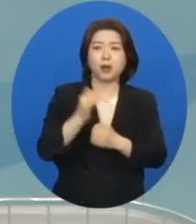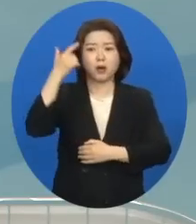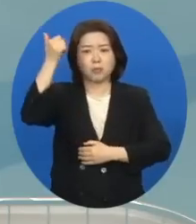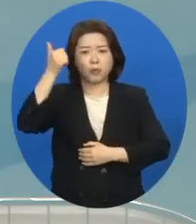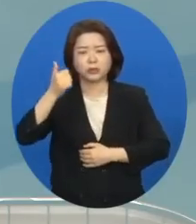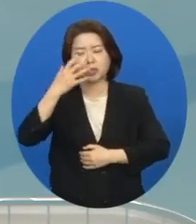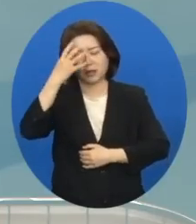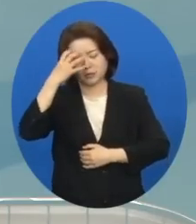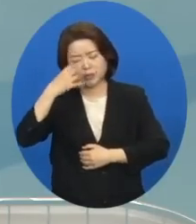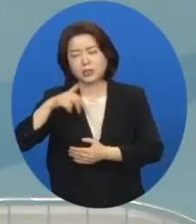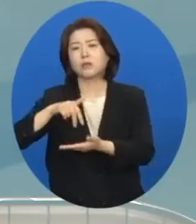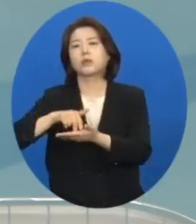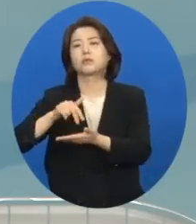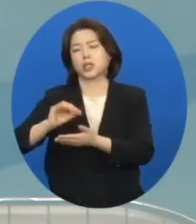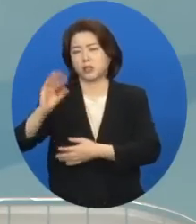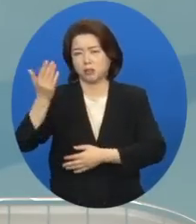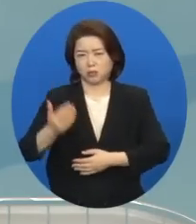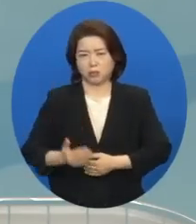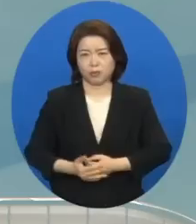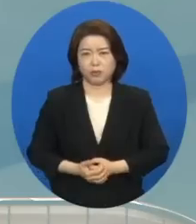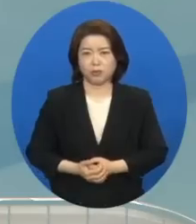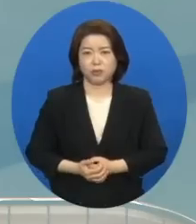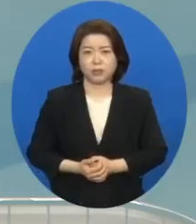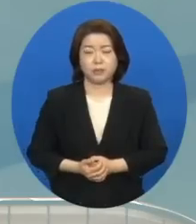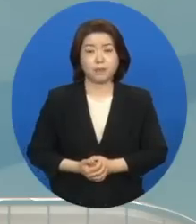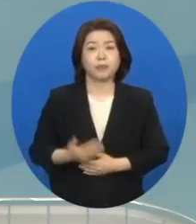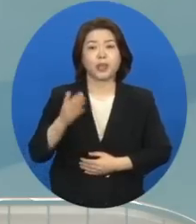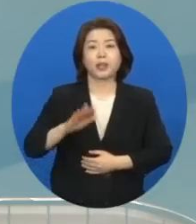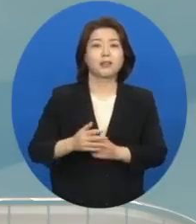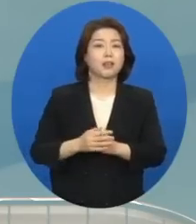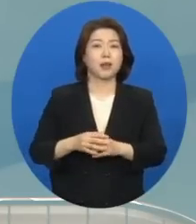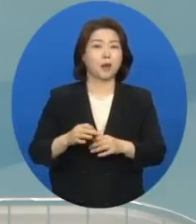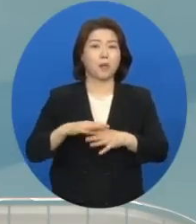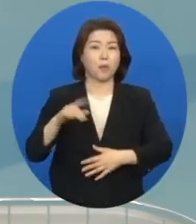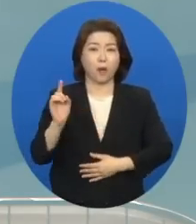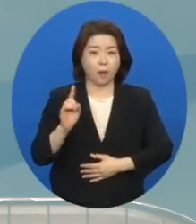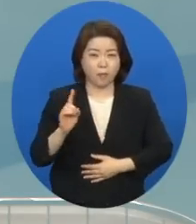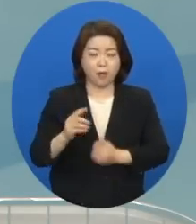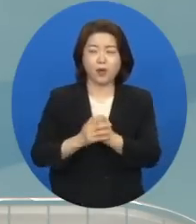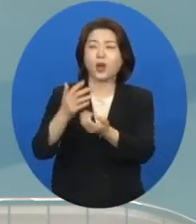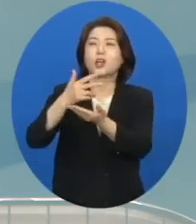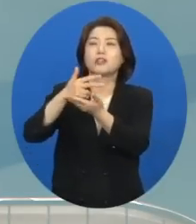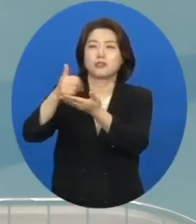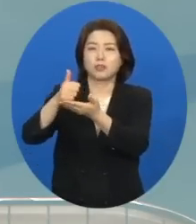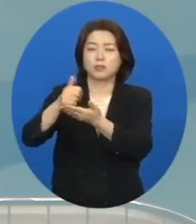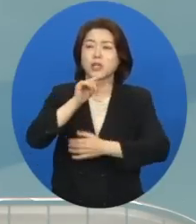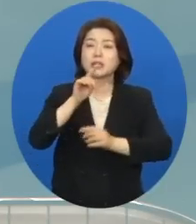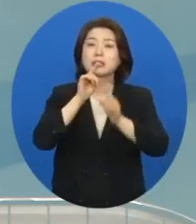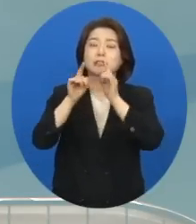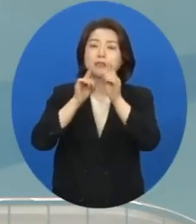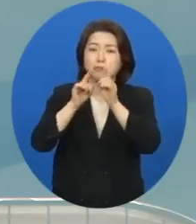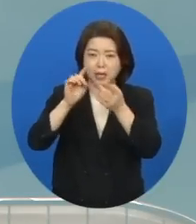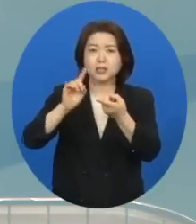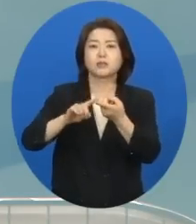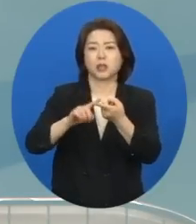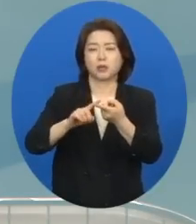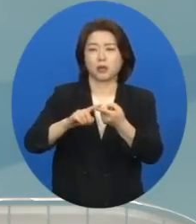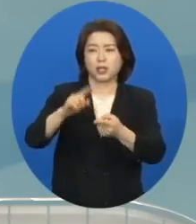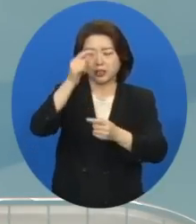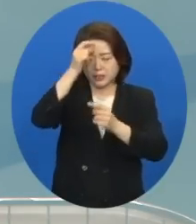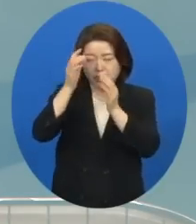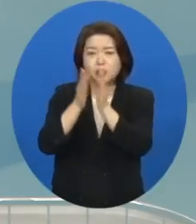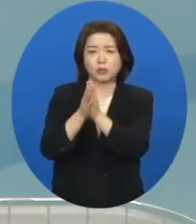진짜 비참한 존재죠. 근데 참 놀랍게도 주님은 그 말씀, 그